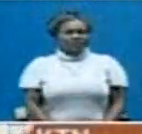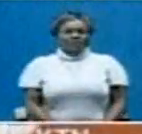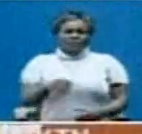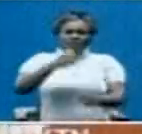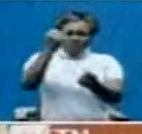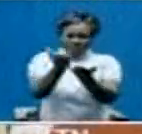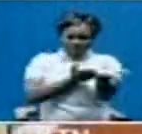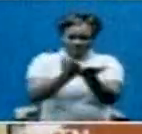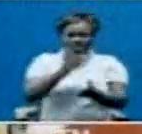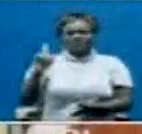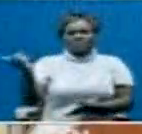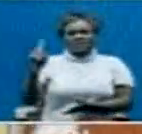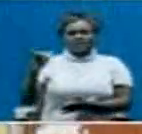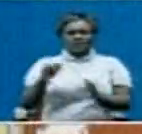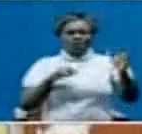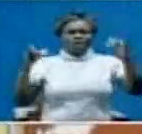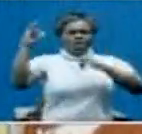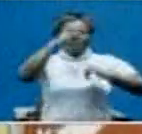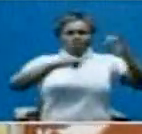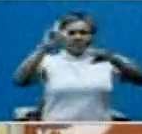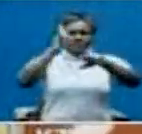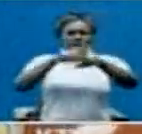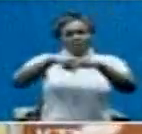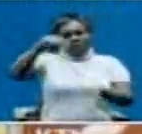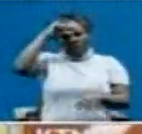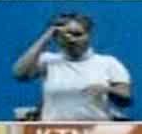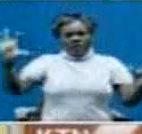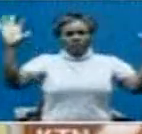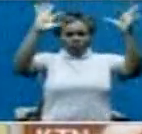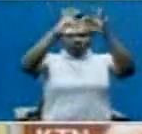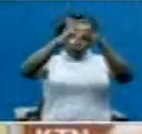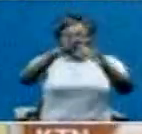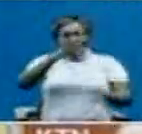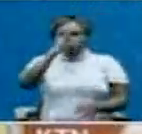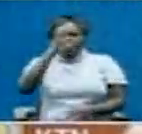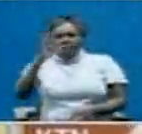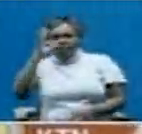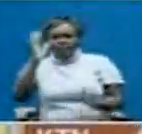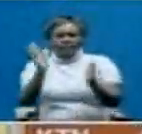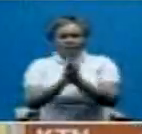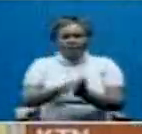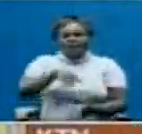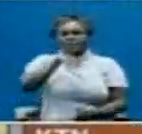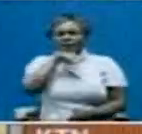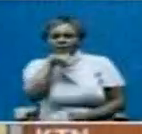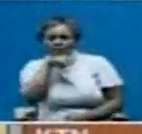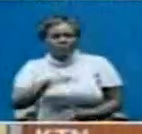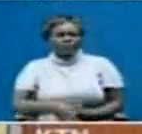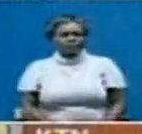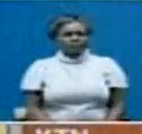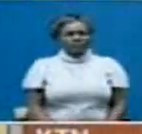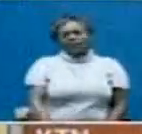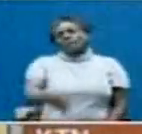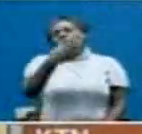Alihudumu kama waziri katika wizara ya uhamiaji wakati wa serikali ya muungano ya Rais Mwai Kibaki na waziri mkuu Raila Odinga.